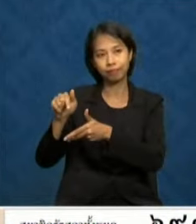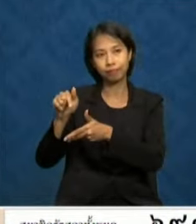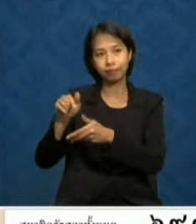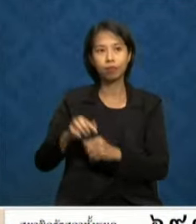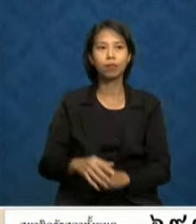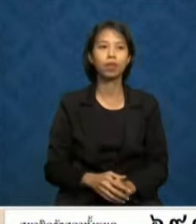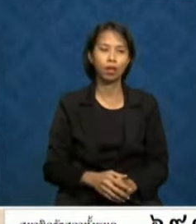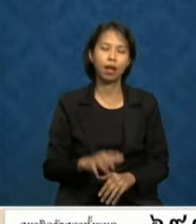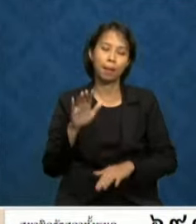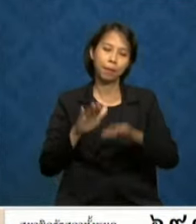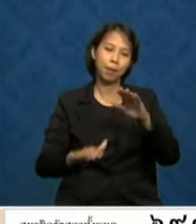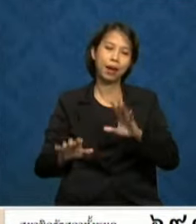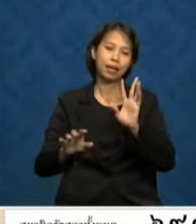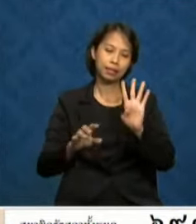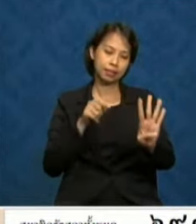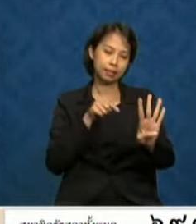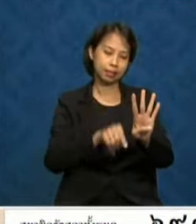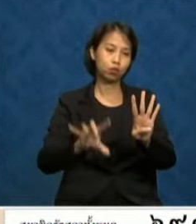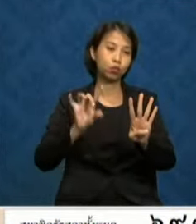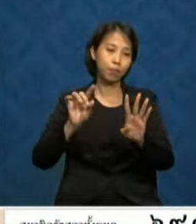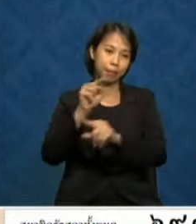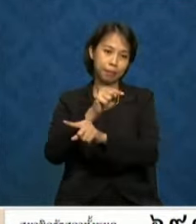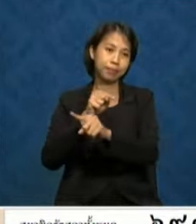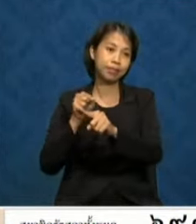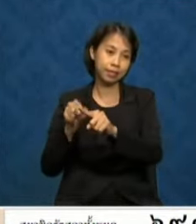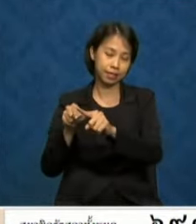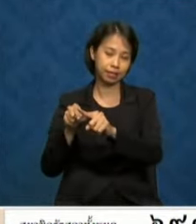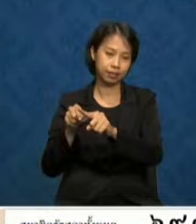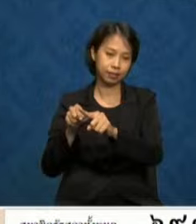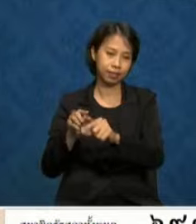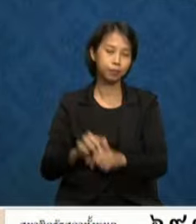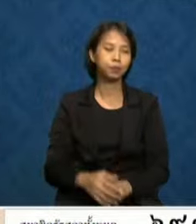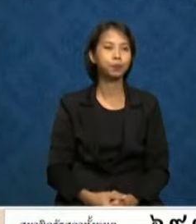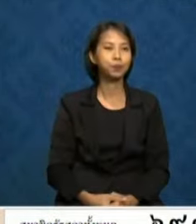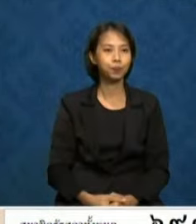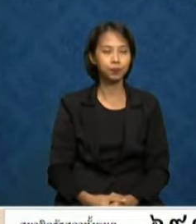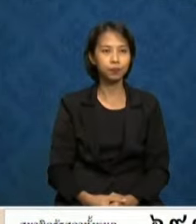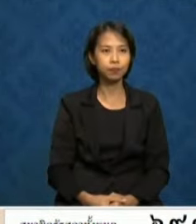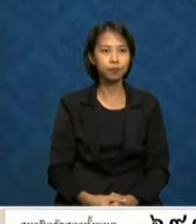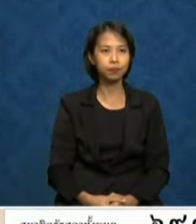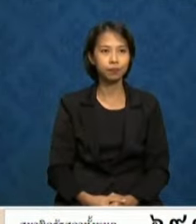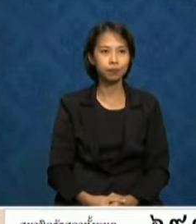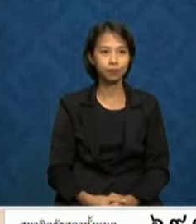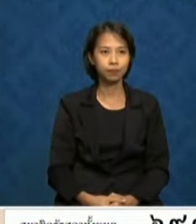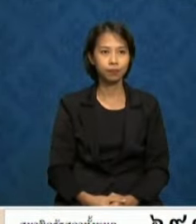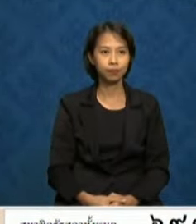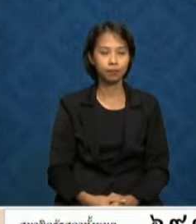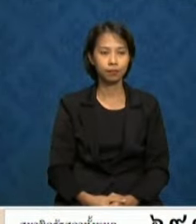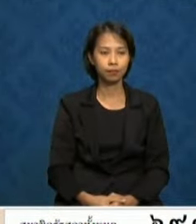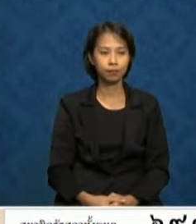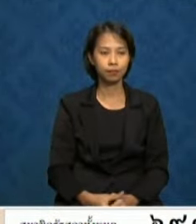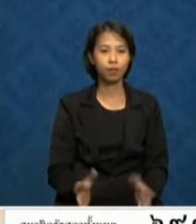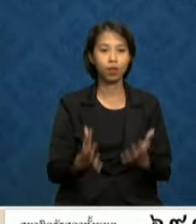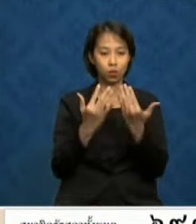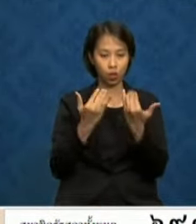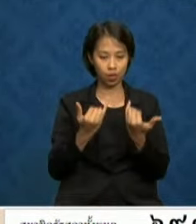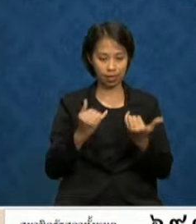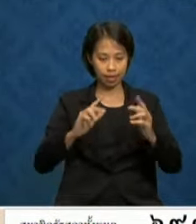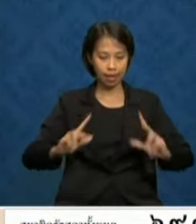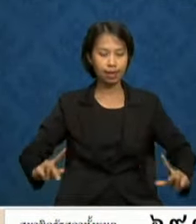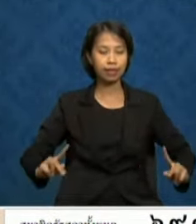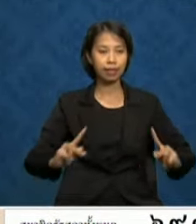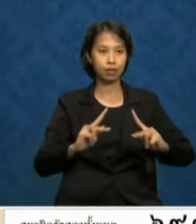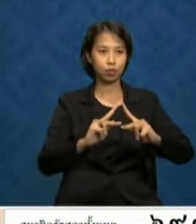าณร้อยละ 4.8 ของสินค้าที่ไทยส่งออกไปโลกนะครับปัจจุบันทางกระทรวงทรัพยาก